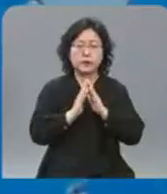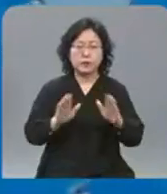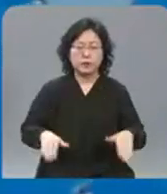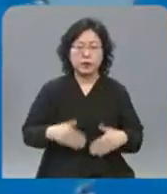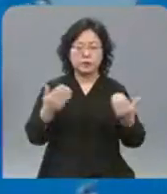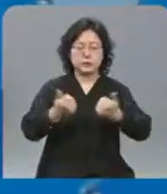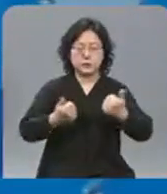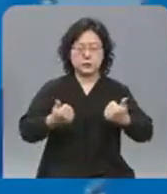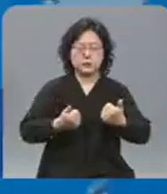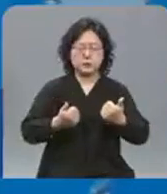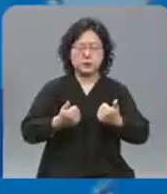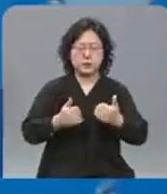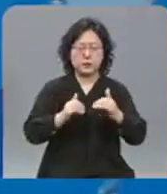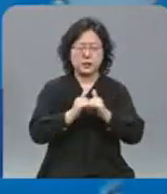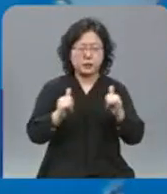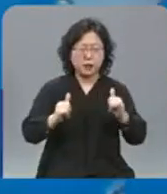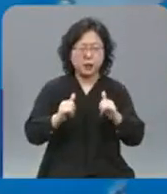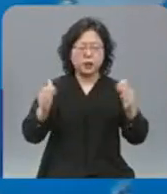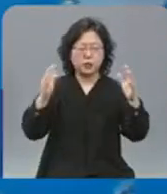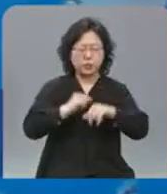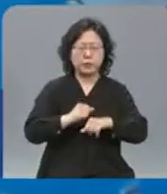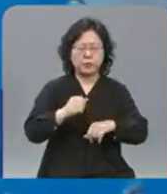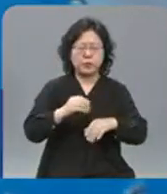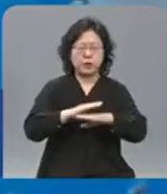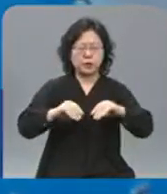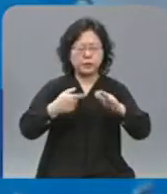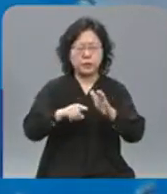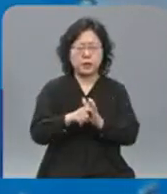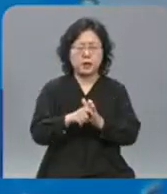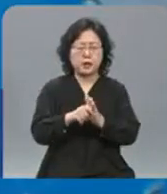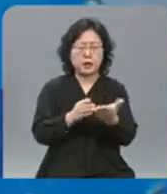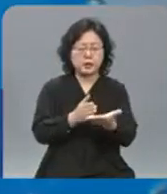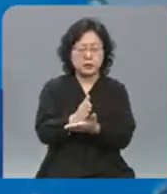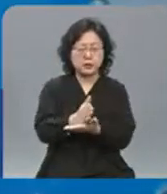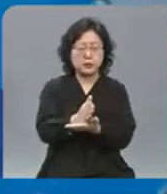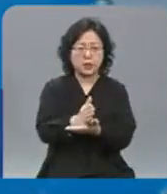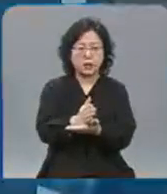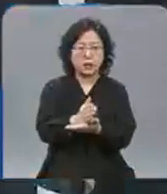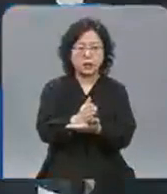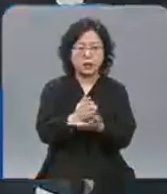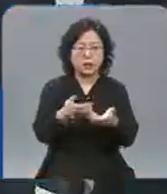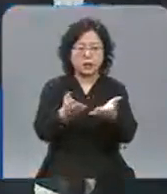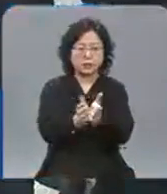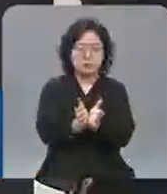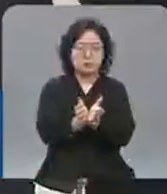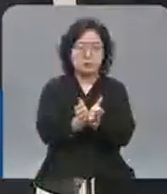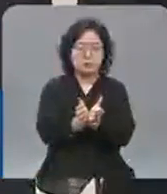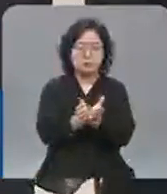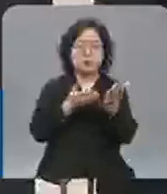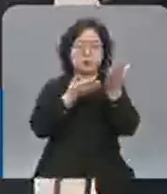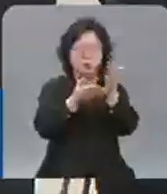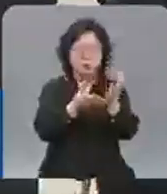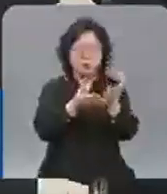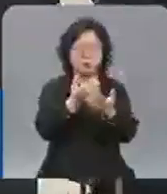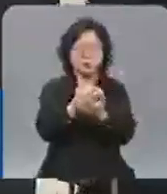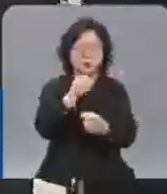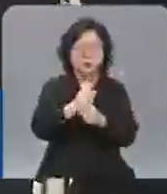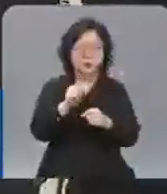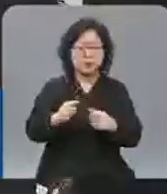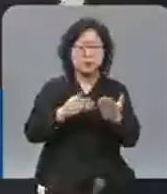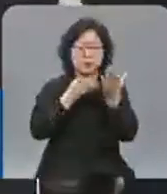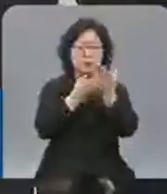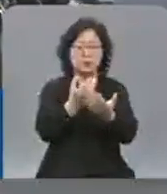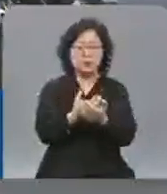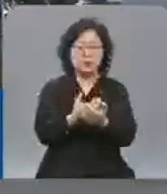전라남도 의회가 인구 위기를 극복하기 위한 인구정책 전담부처 신설 촉구 건의안을 의결했습니다. 이번